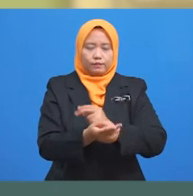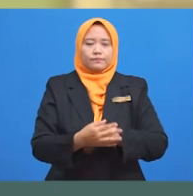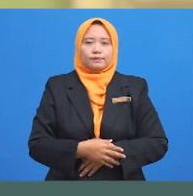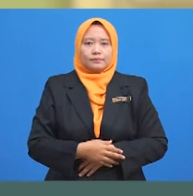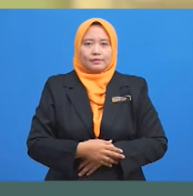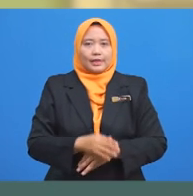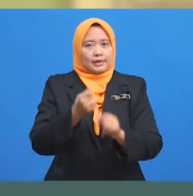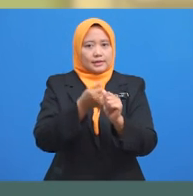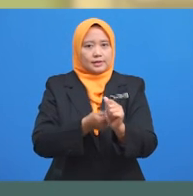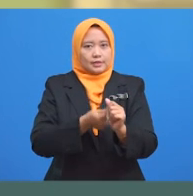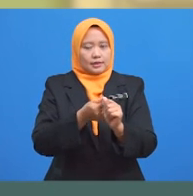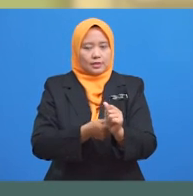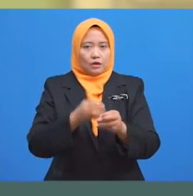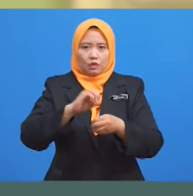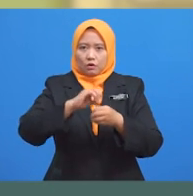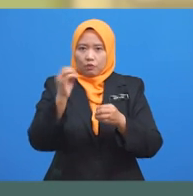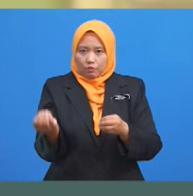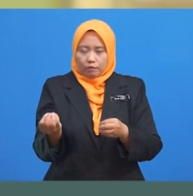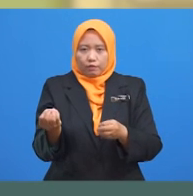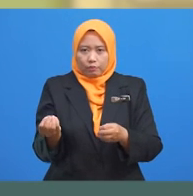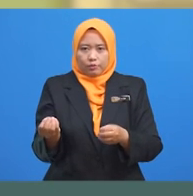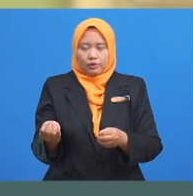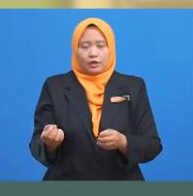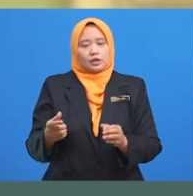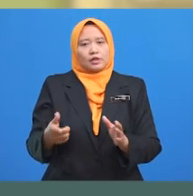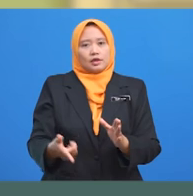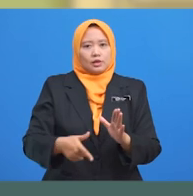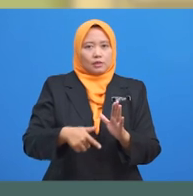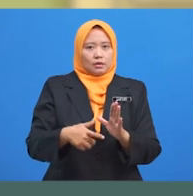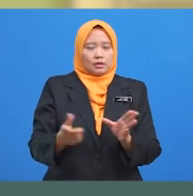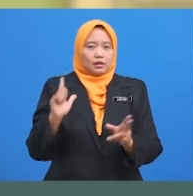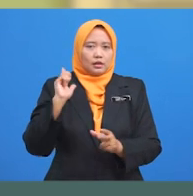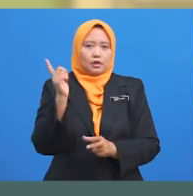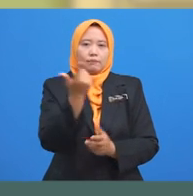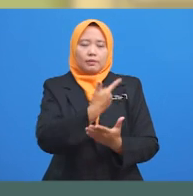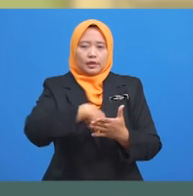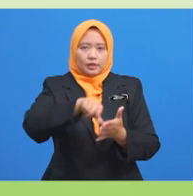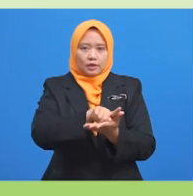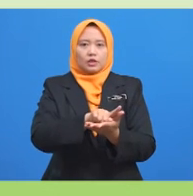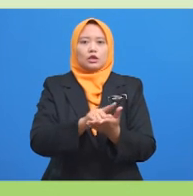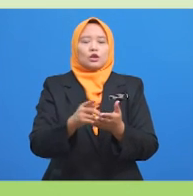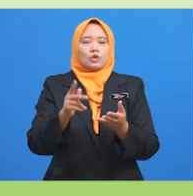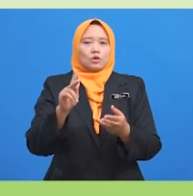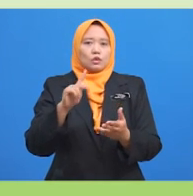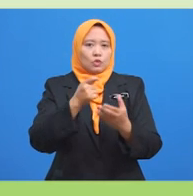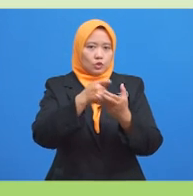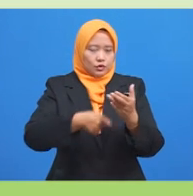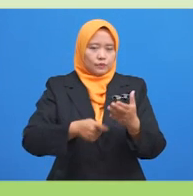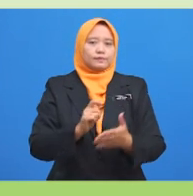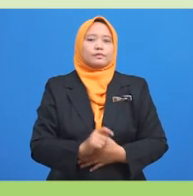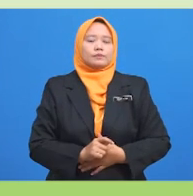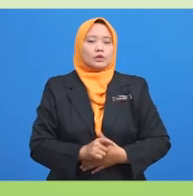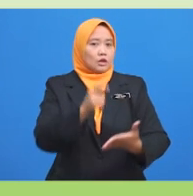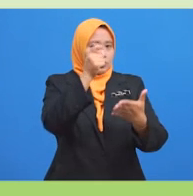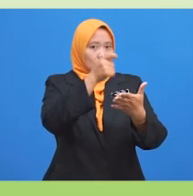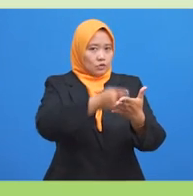dihasilkan melibatkan kos. Di sini, kita merujuk kepada kos pengeluaran. Kos pengeluaran